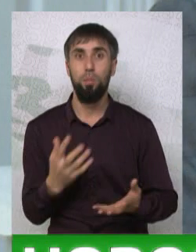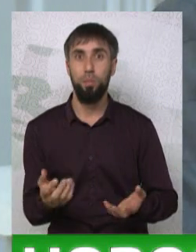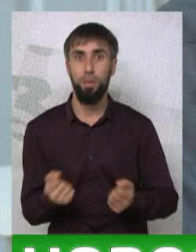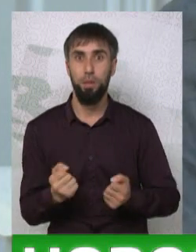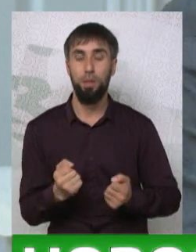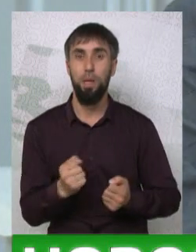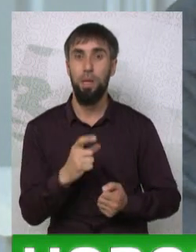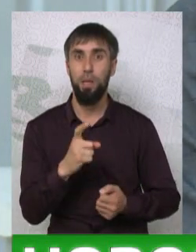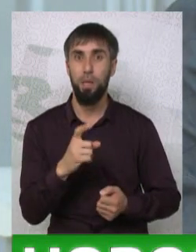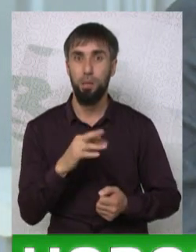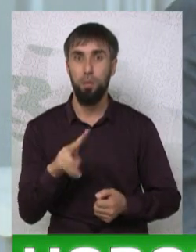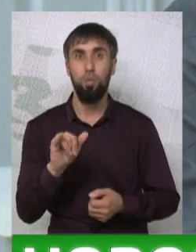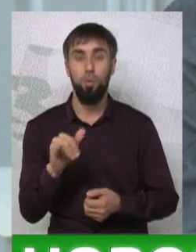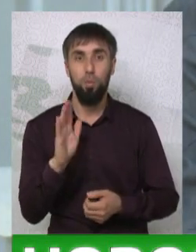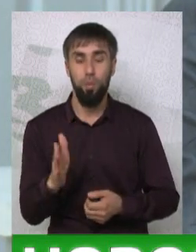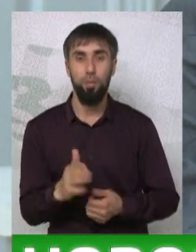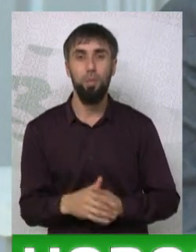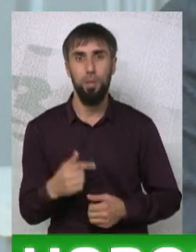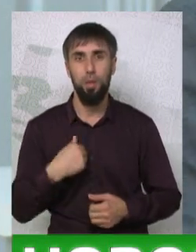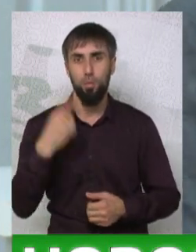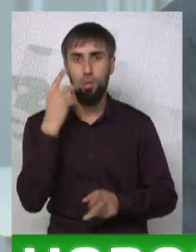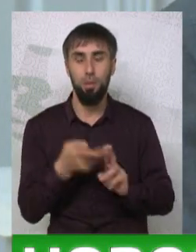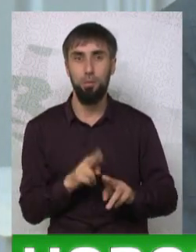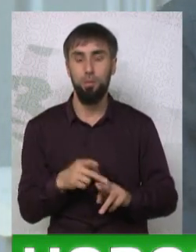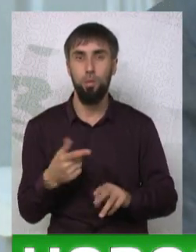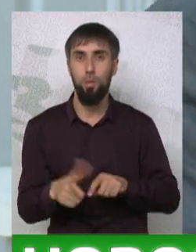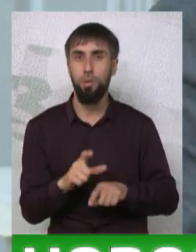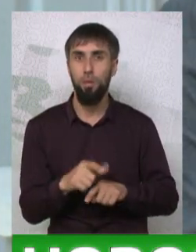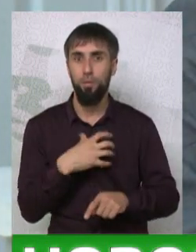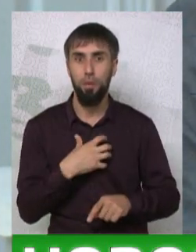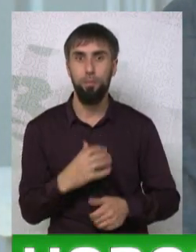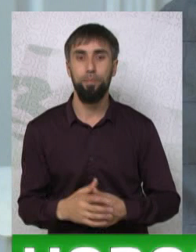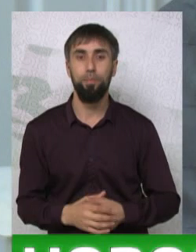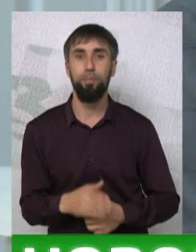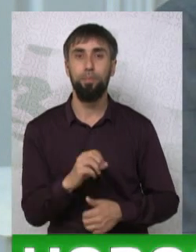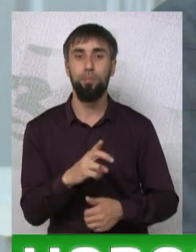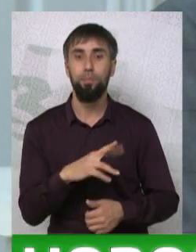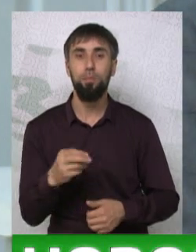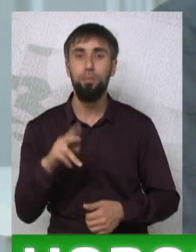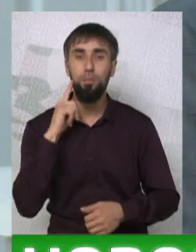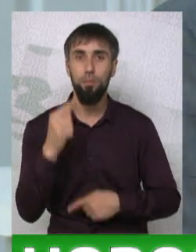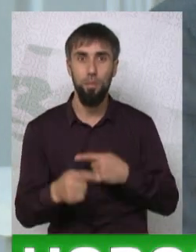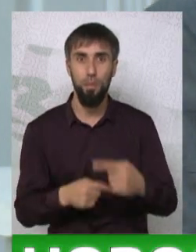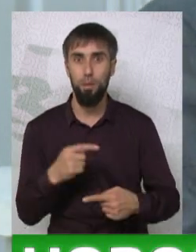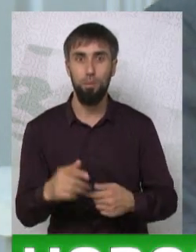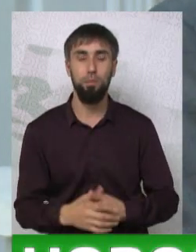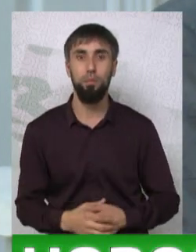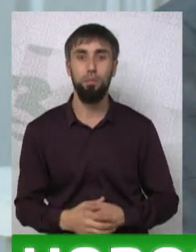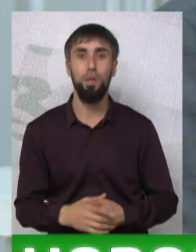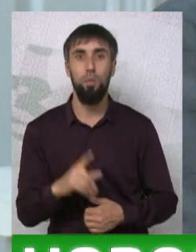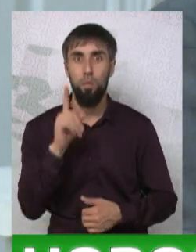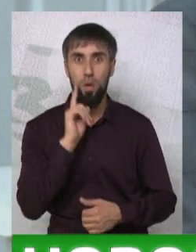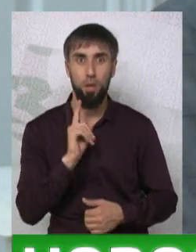придерживаются, я сделал, и это очень важно, мне кажется, вот эта мысль очень важна, тем более для молодого поколения.